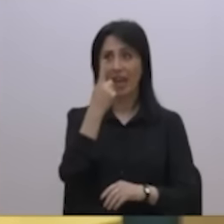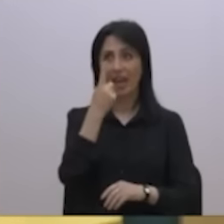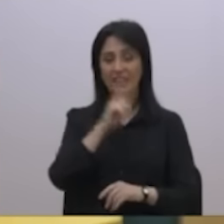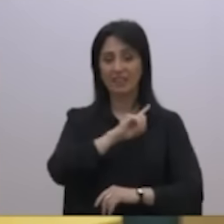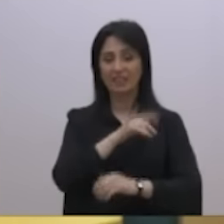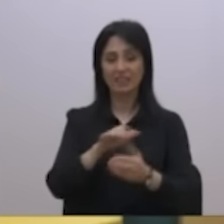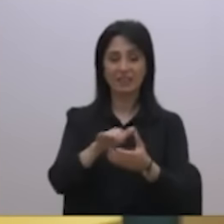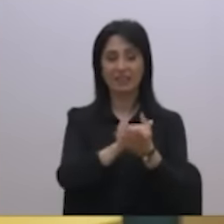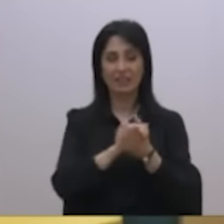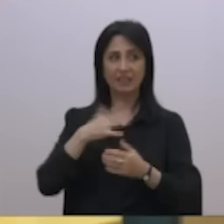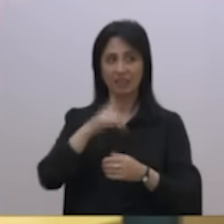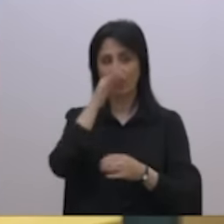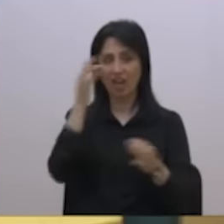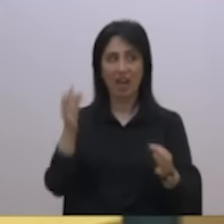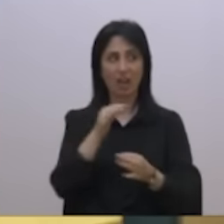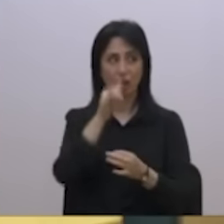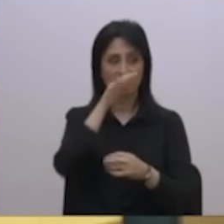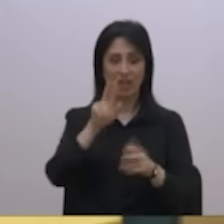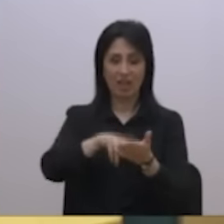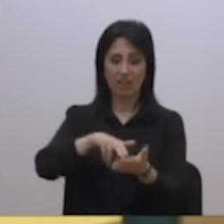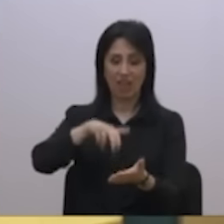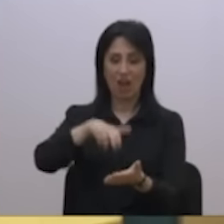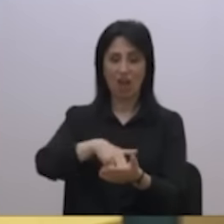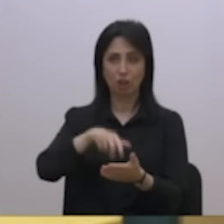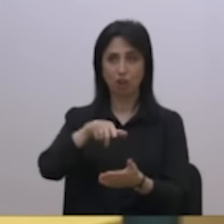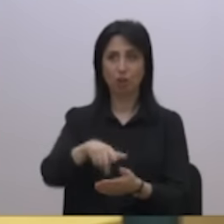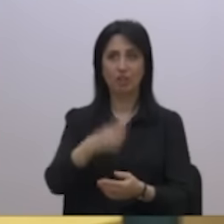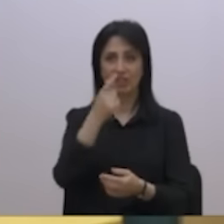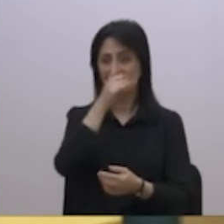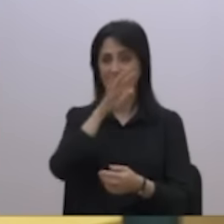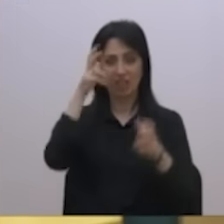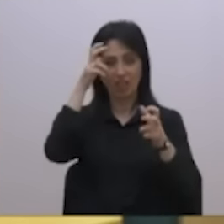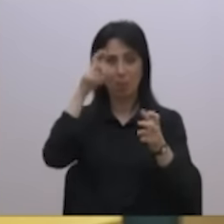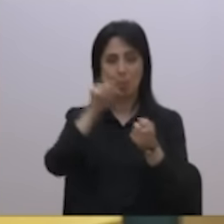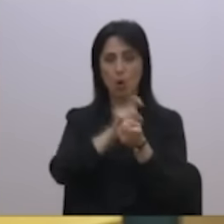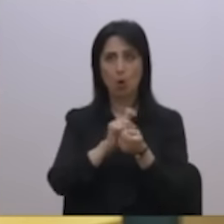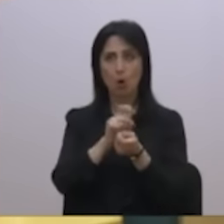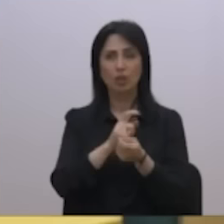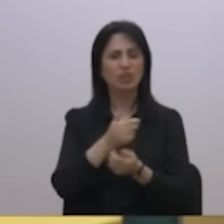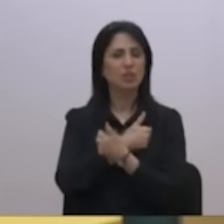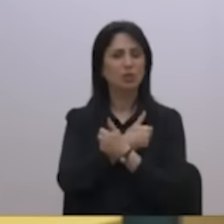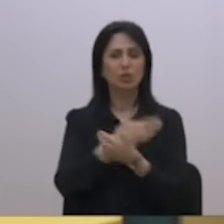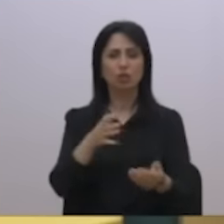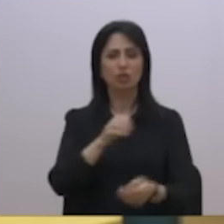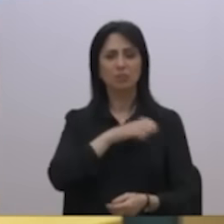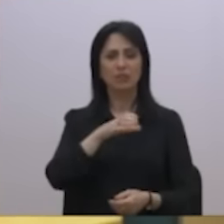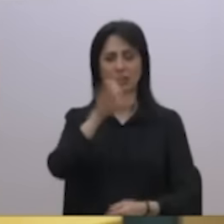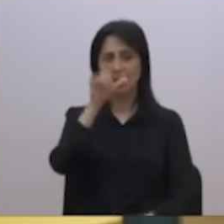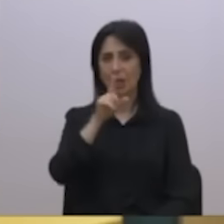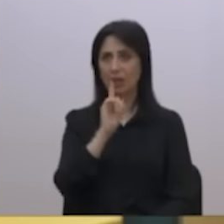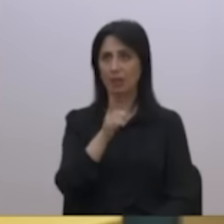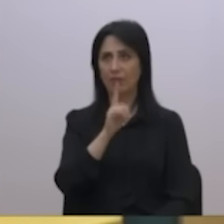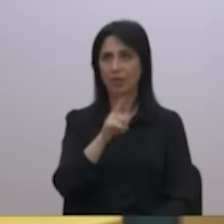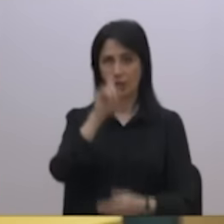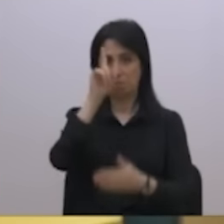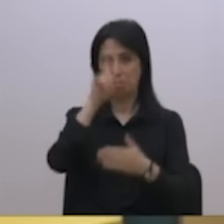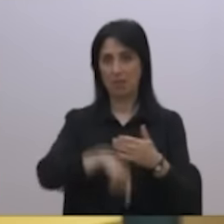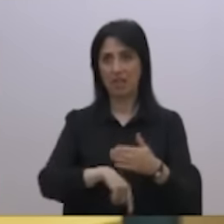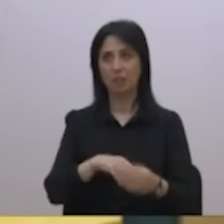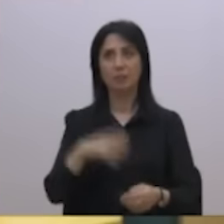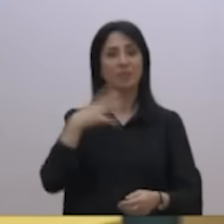ძლიერ საქართველოს ვერასდროს ვერ დააჩოქებს ვერც ერთი ბოროტი, რაც არ უნდა მდიდარი იყოს ადამიანი. მერწმუნეთ,